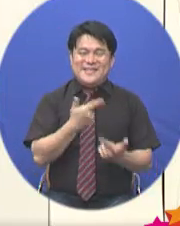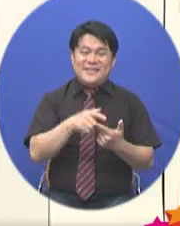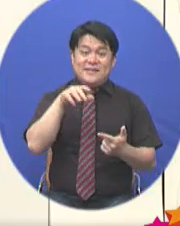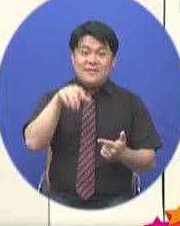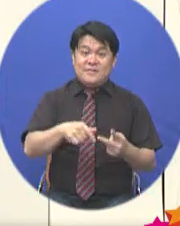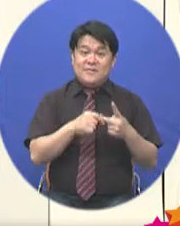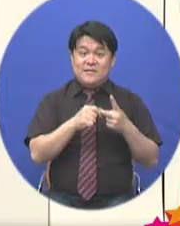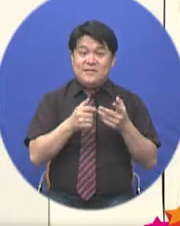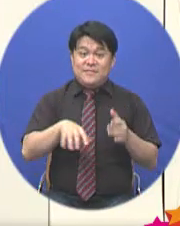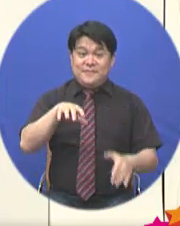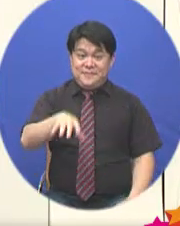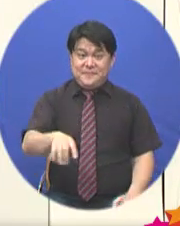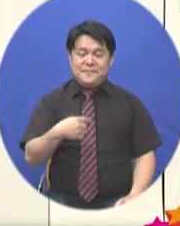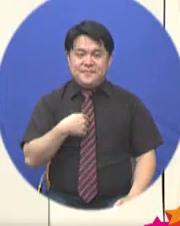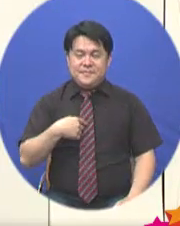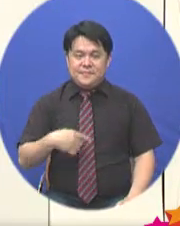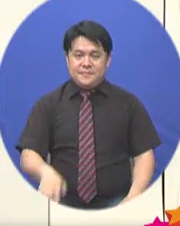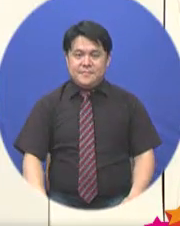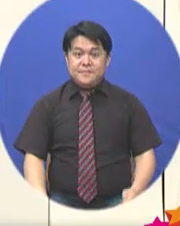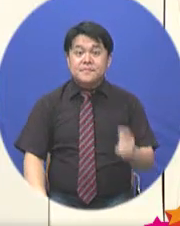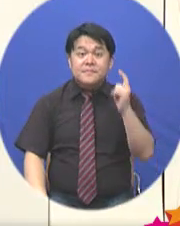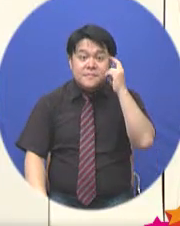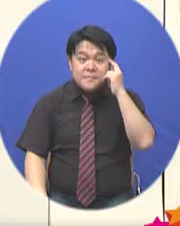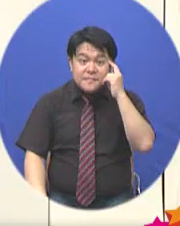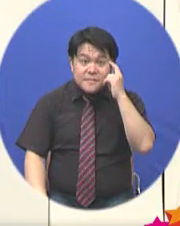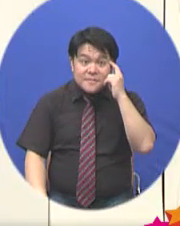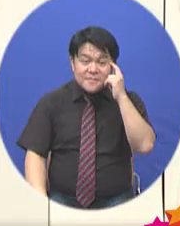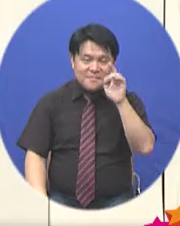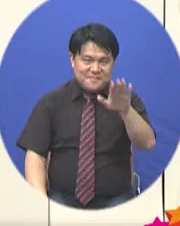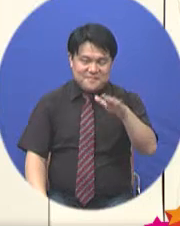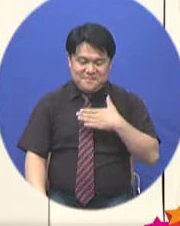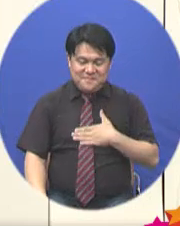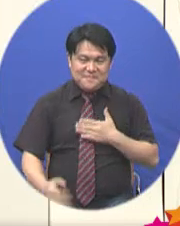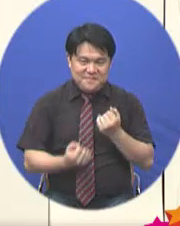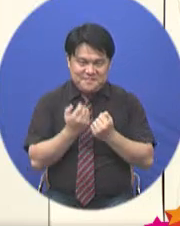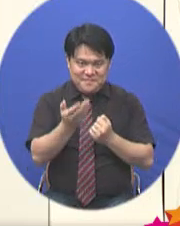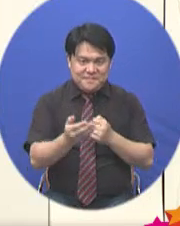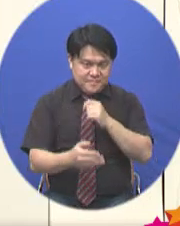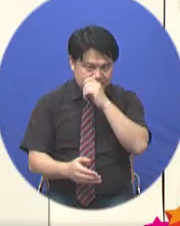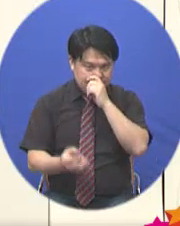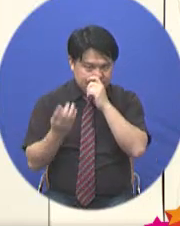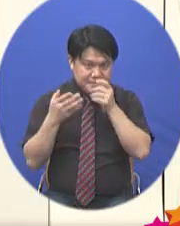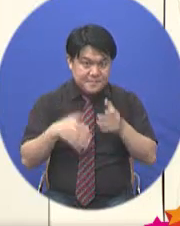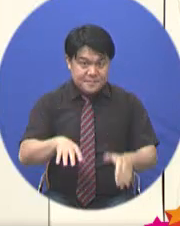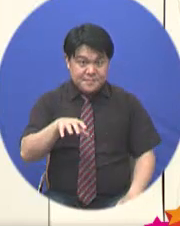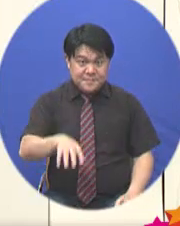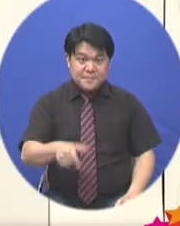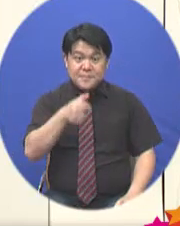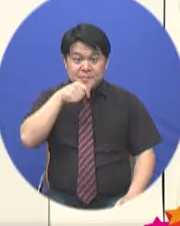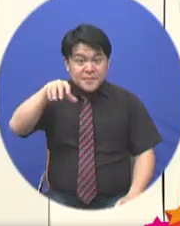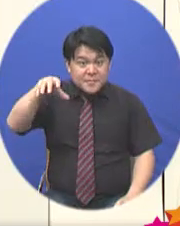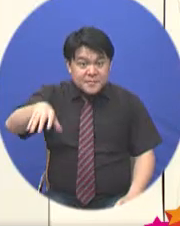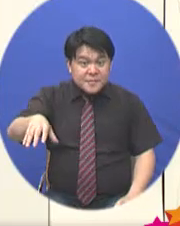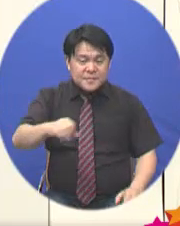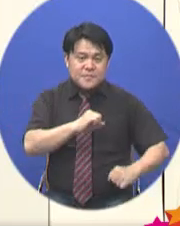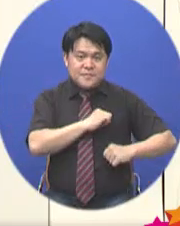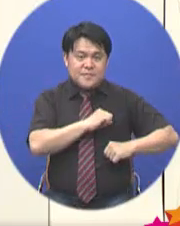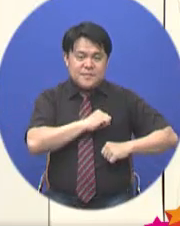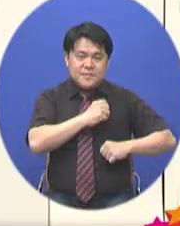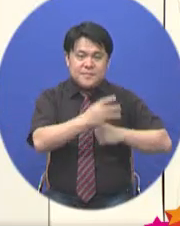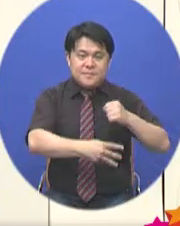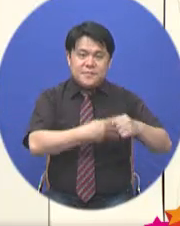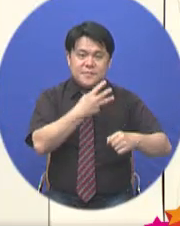제 2의 고향이에요. 네, 왜 제 2의 고향이냐면 원래 태어난 곳은 수원이지만 군대